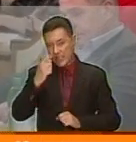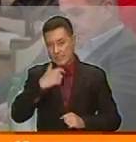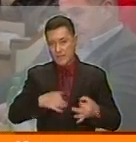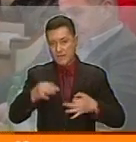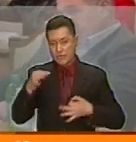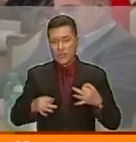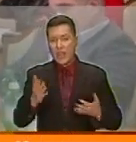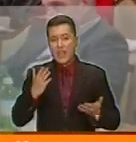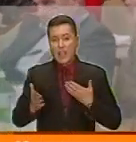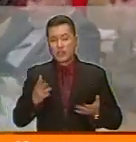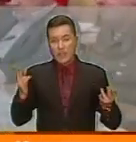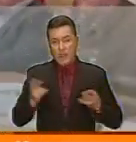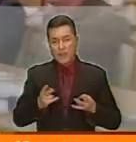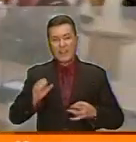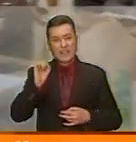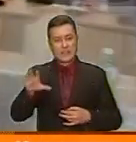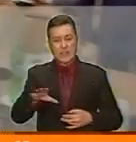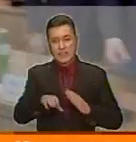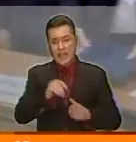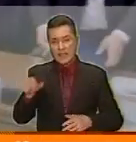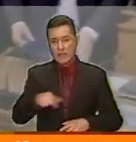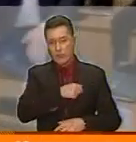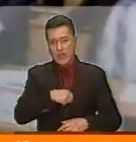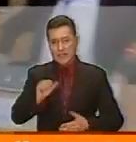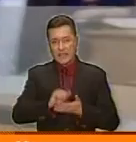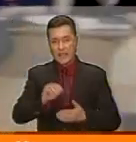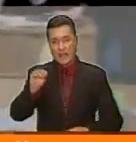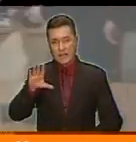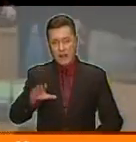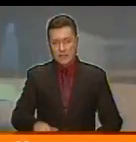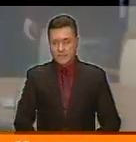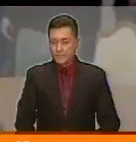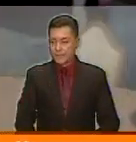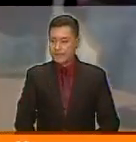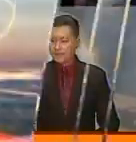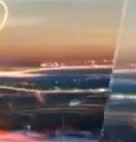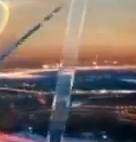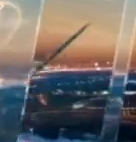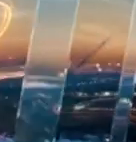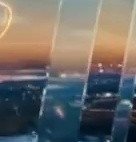необхідно, складе мандат. Сергій Стеценко, Артем Сорокін та Юрій Довгоручко. Програма «Вікна» СТВ.